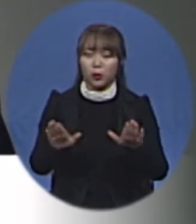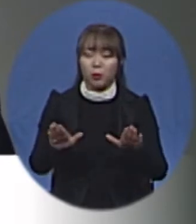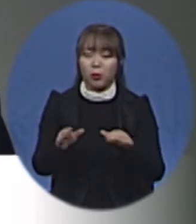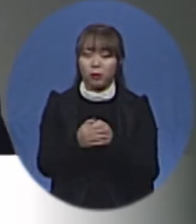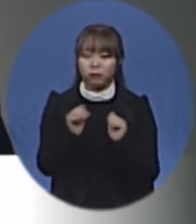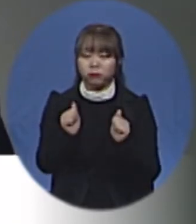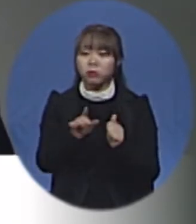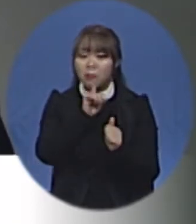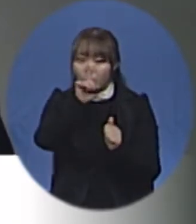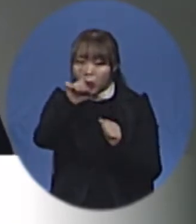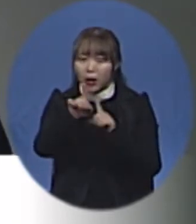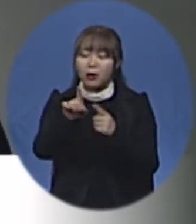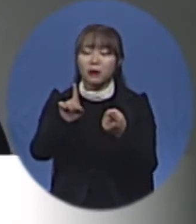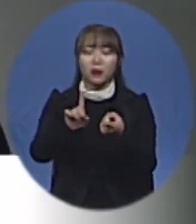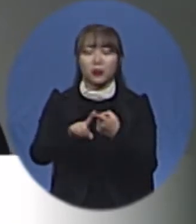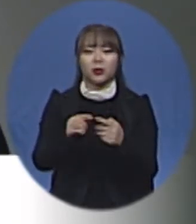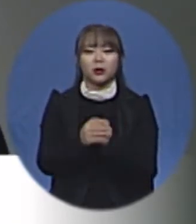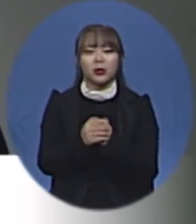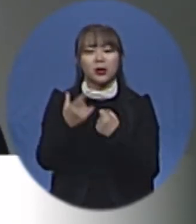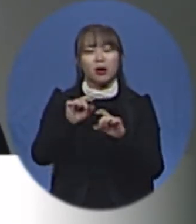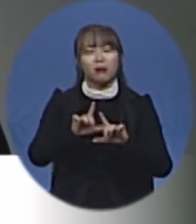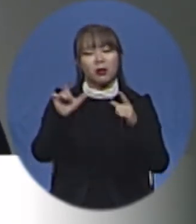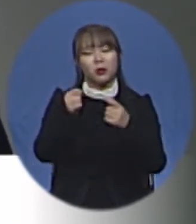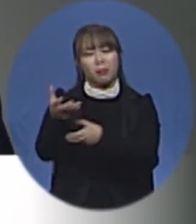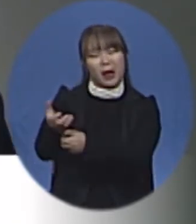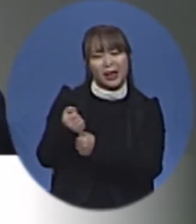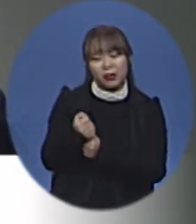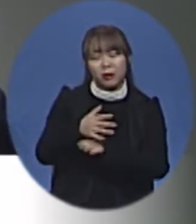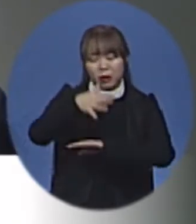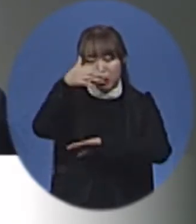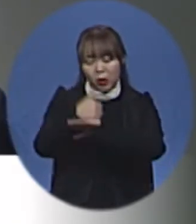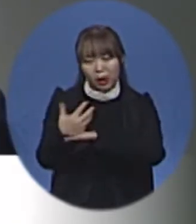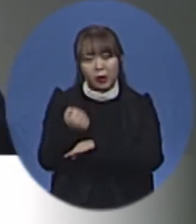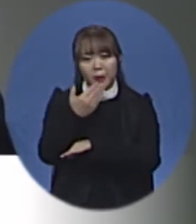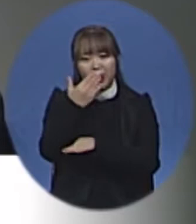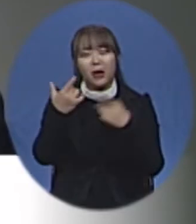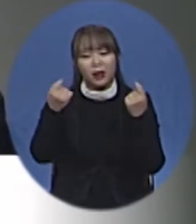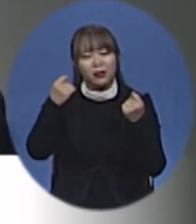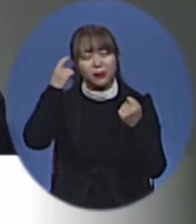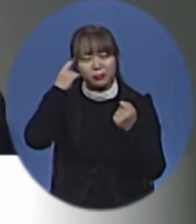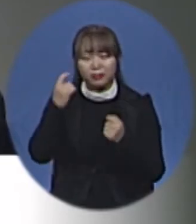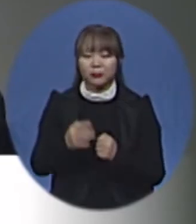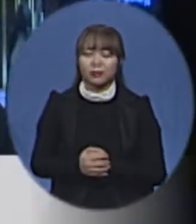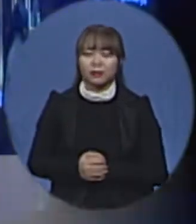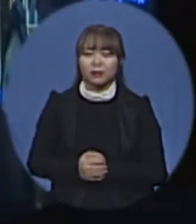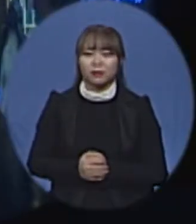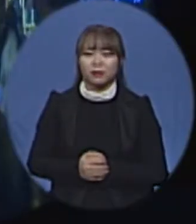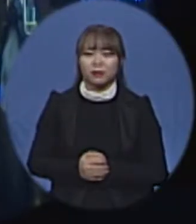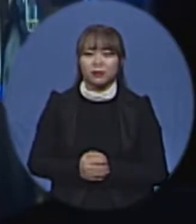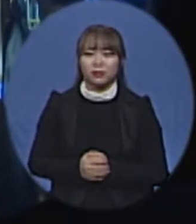이번 소송도 그런 날을 좀 앞당기는 결과가 나오지 않을까라고